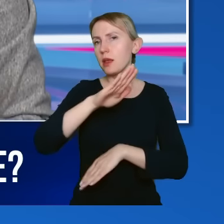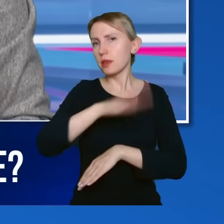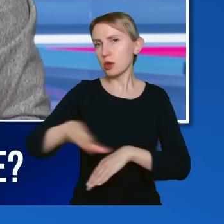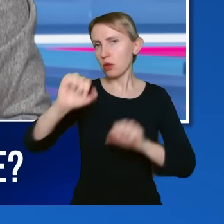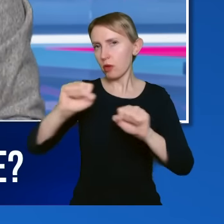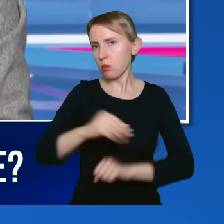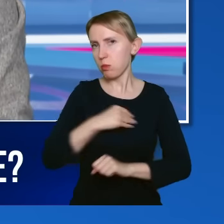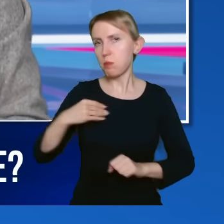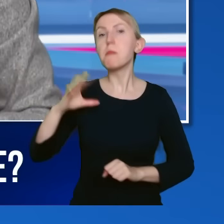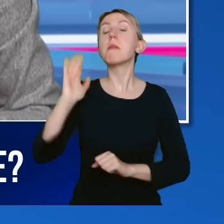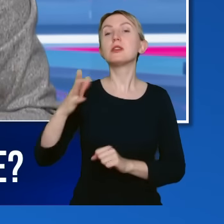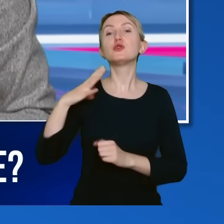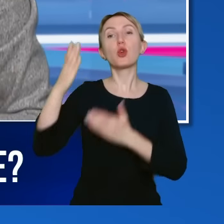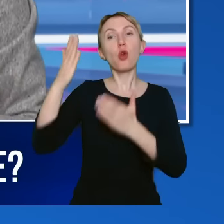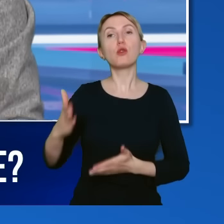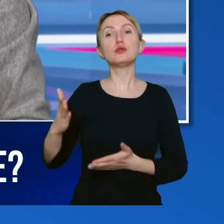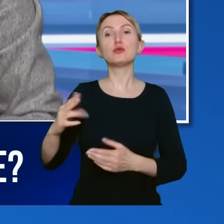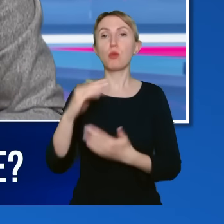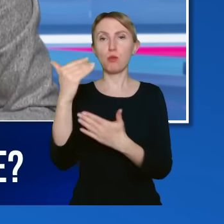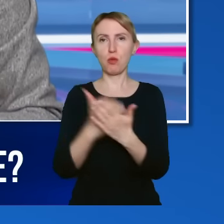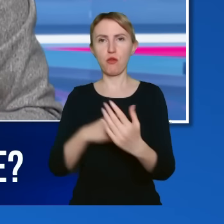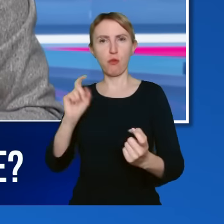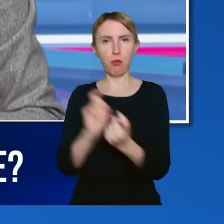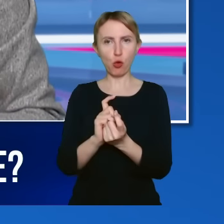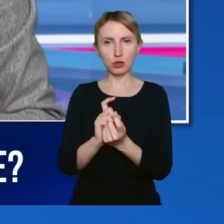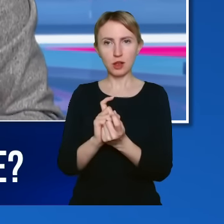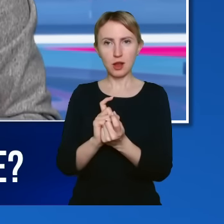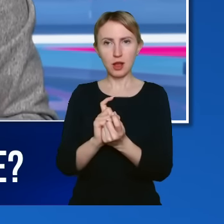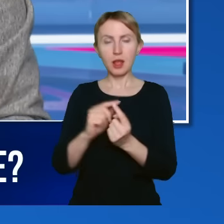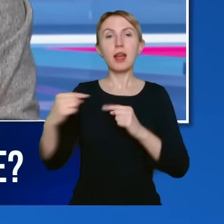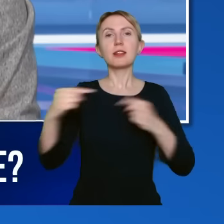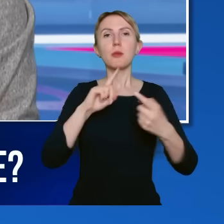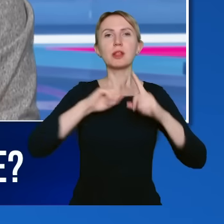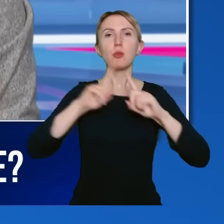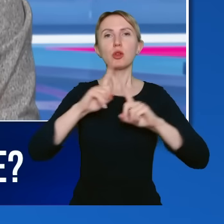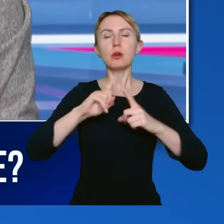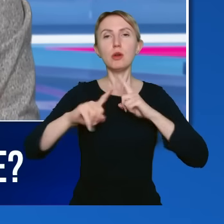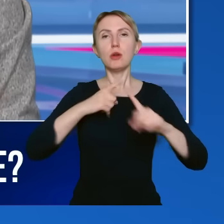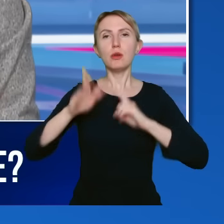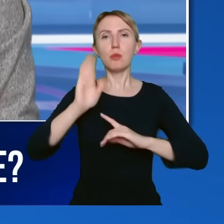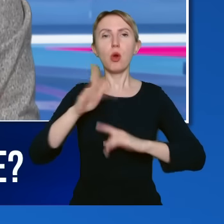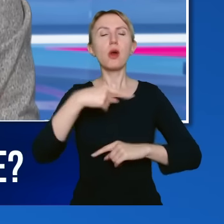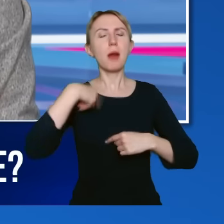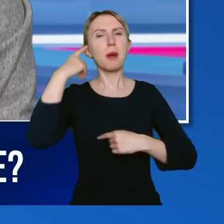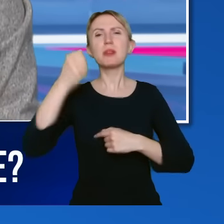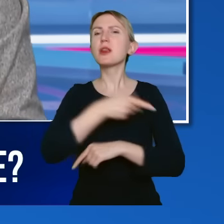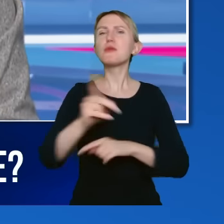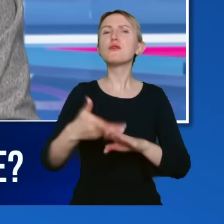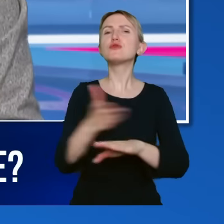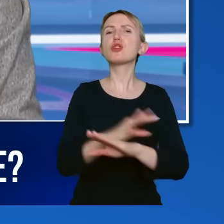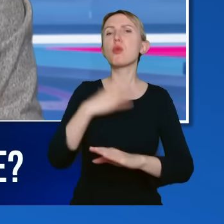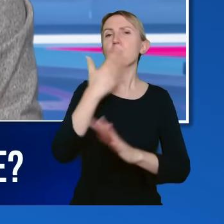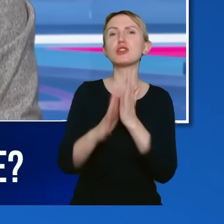będzie gościem programu W Punkt po debacie politycznej. Ja pamiętam, że państwo wtedy mówili, że to wojna